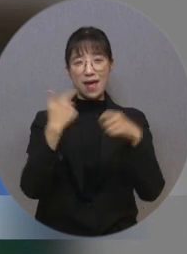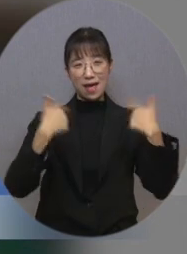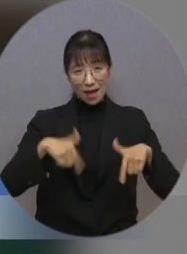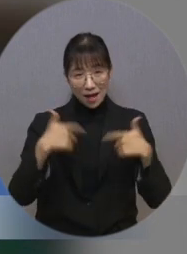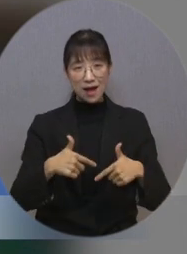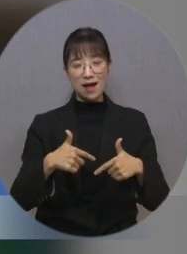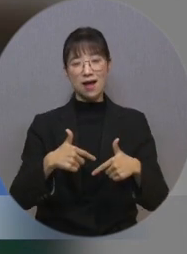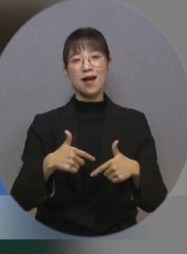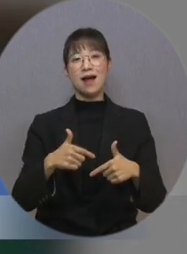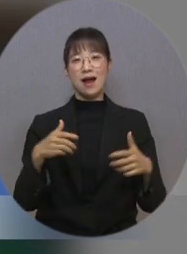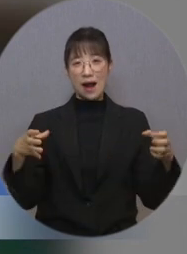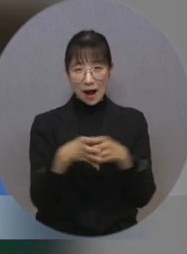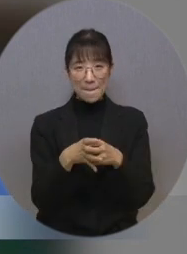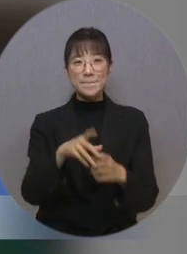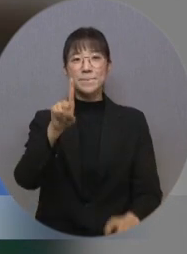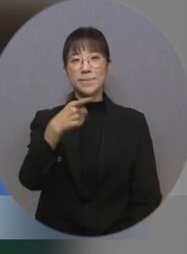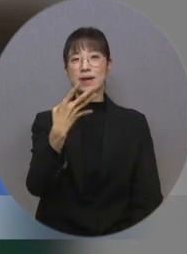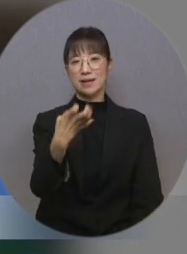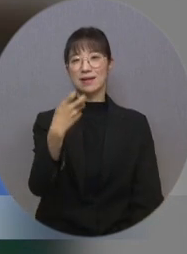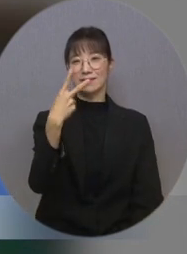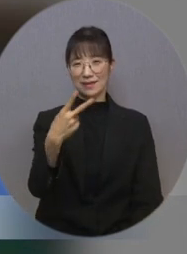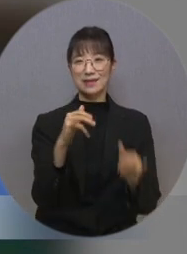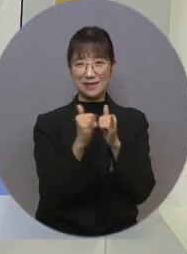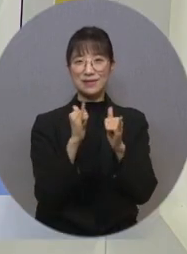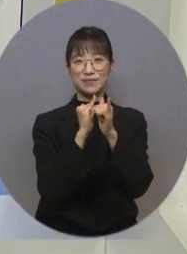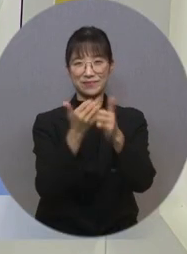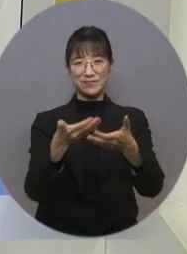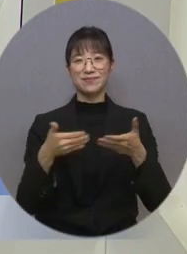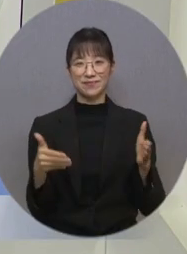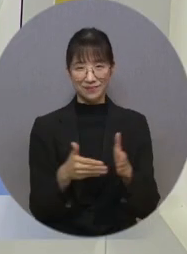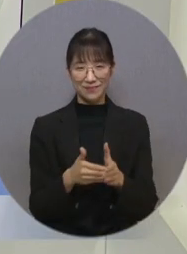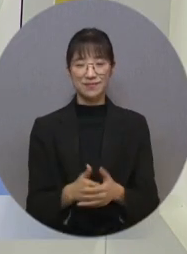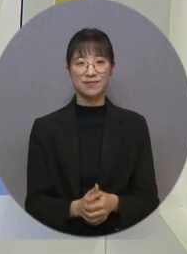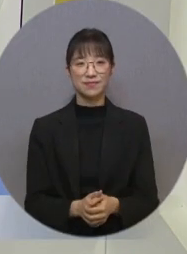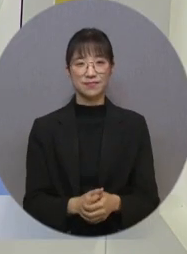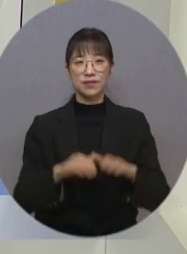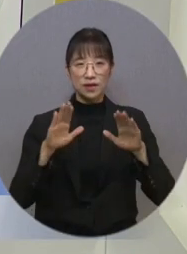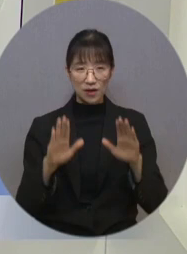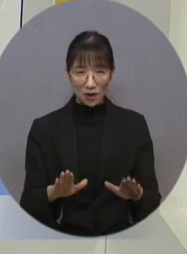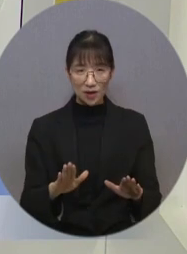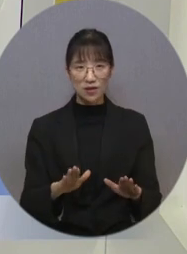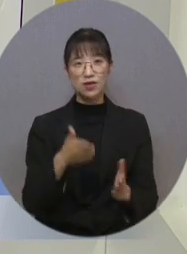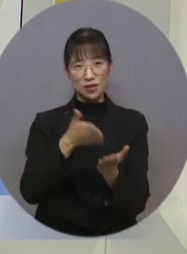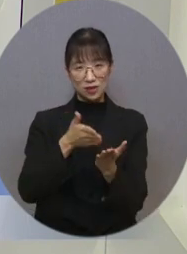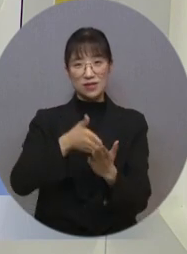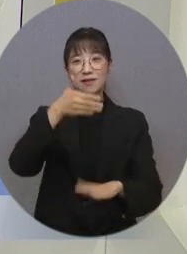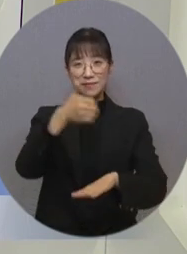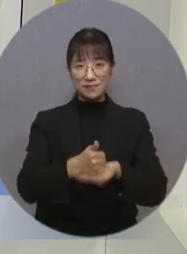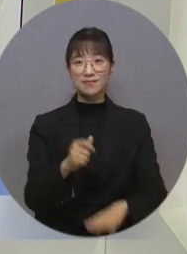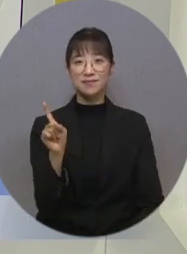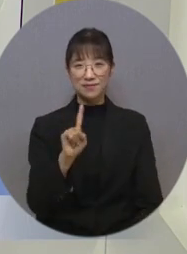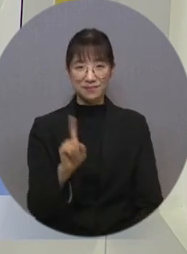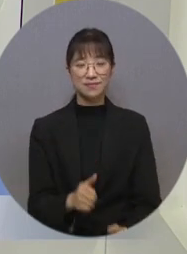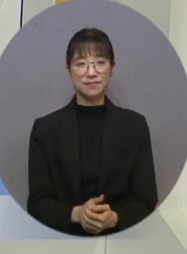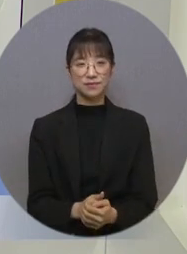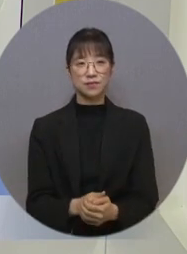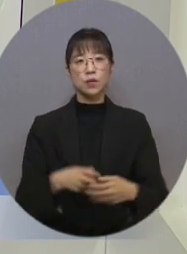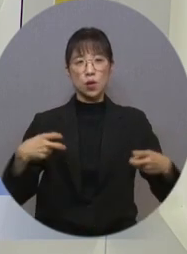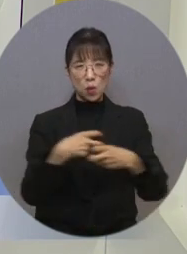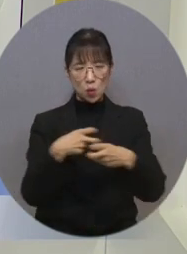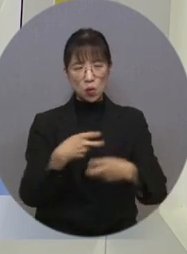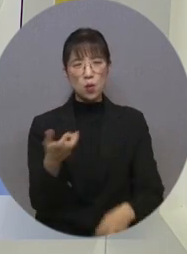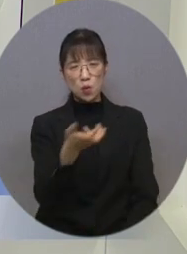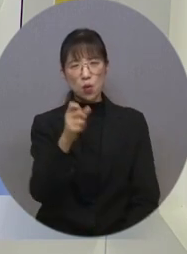100 42명이 수상의 영예를 안았습니다 오늘의 웰페어뉴스 마지막 기사입니다 교통